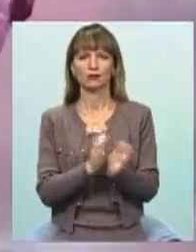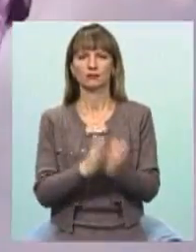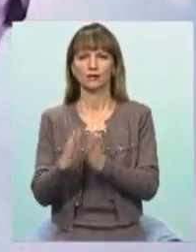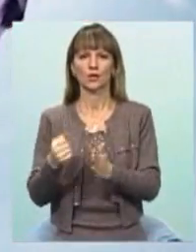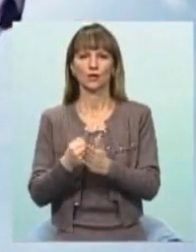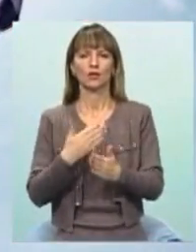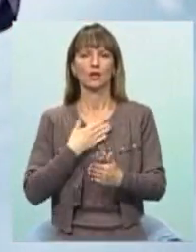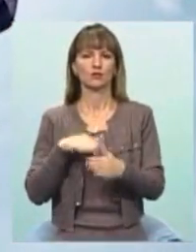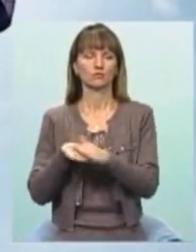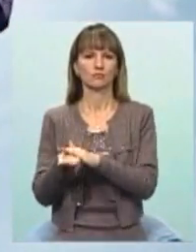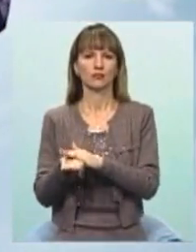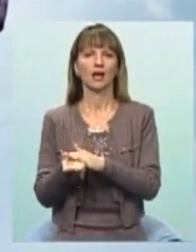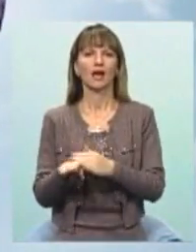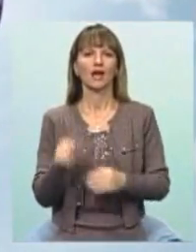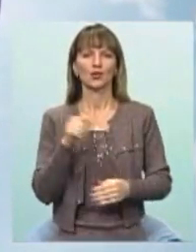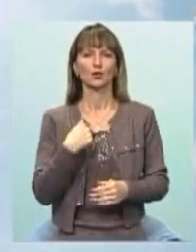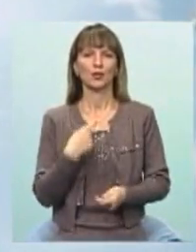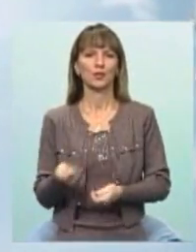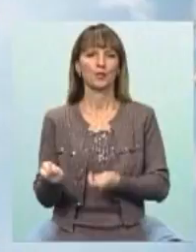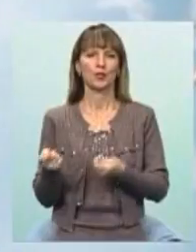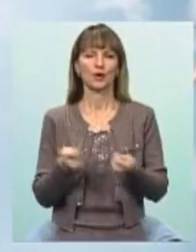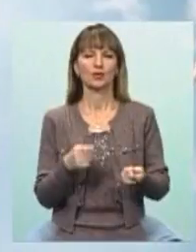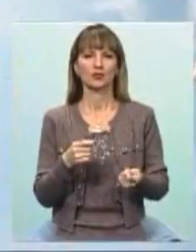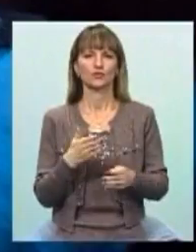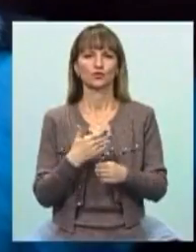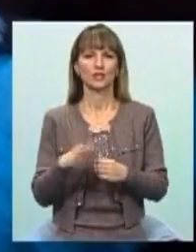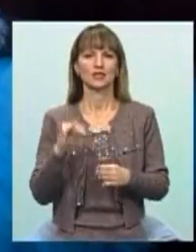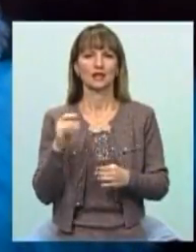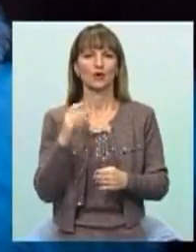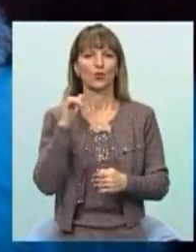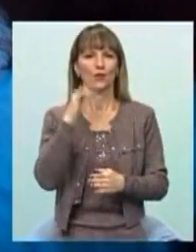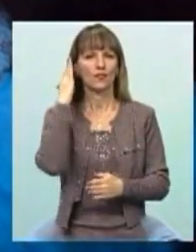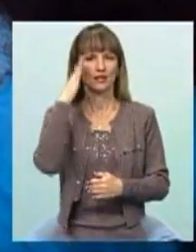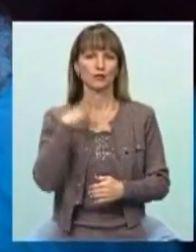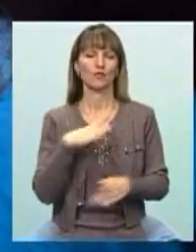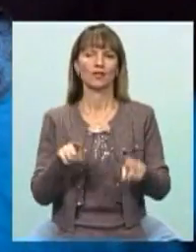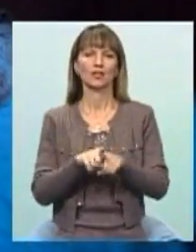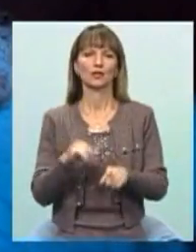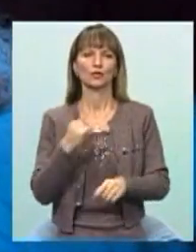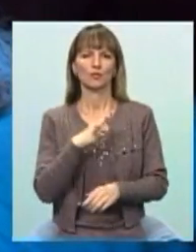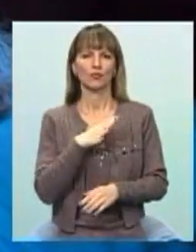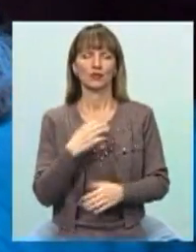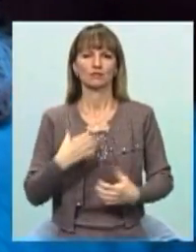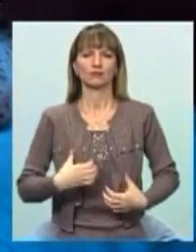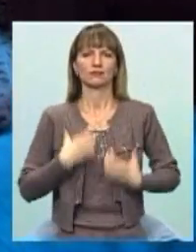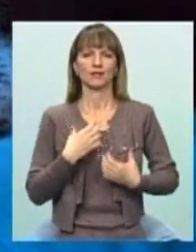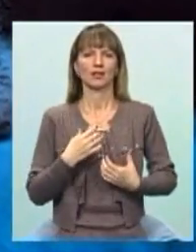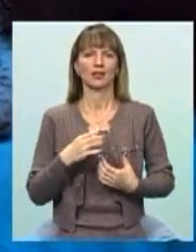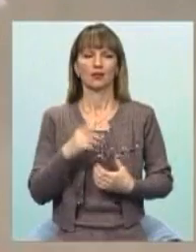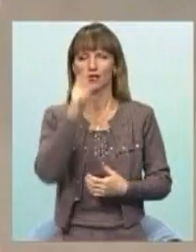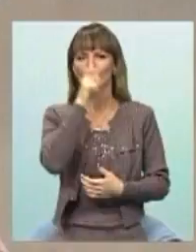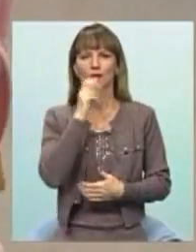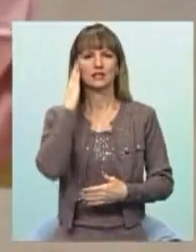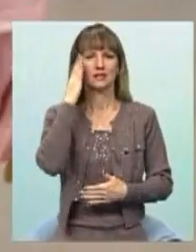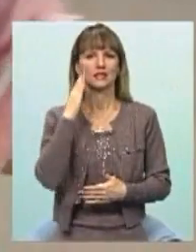до нашої підсвідомості. Звідси нам і приходять ці фрагменти у вісні. Буває і таке, що нам сняться моторошні, дивні чи незрозумілі